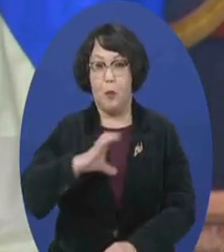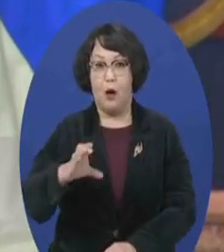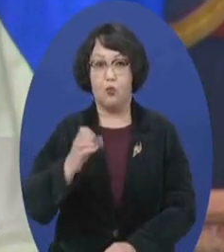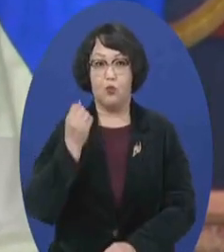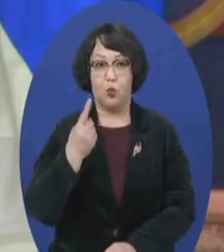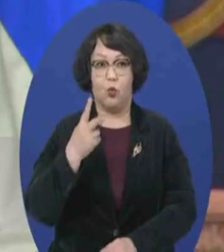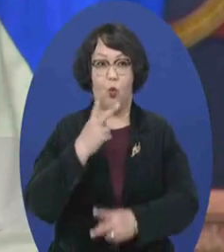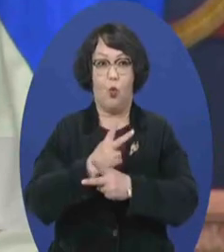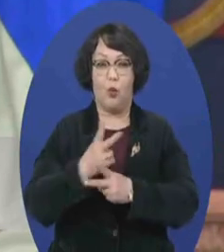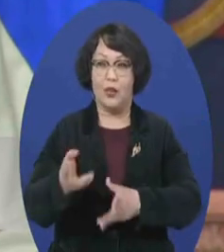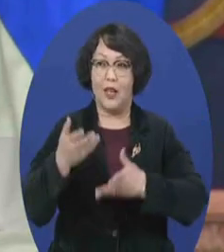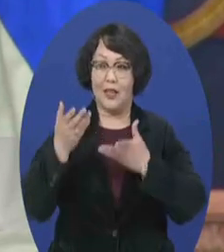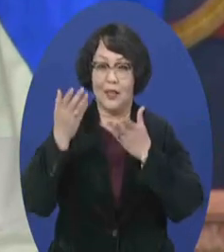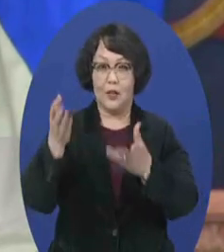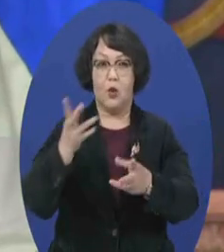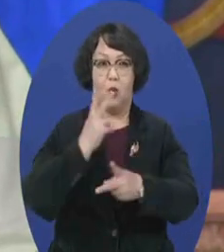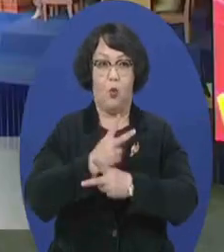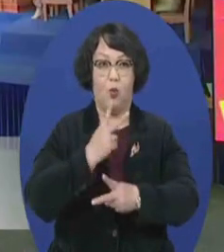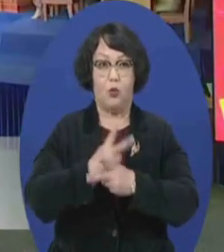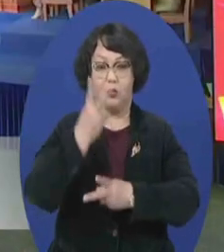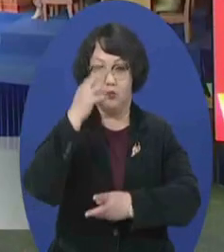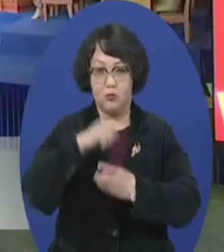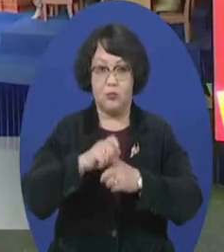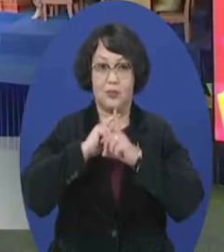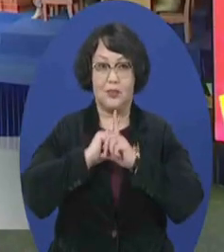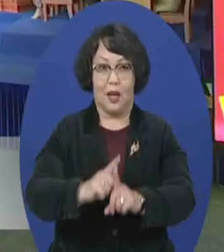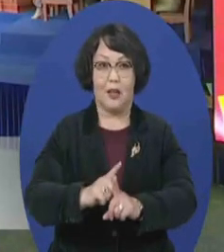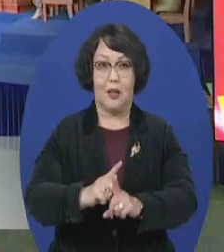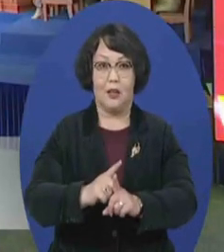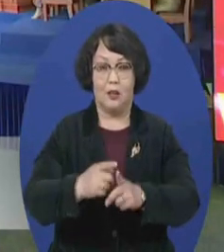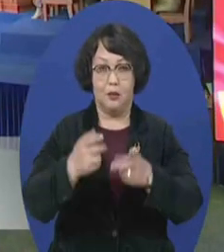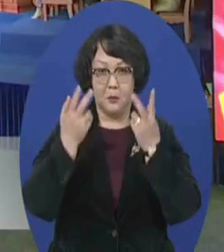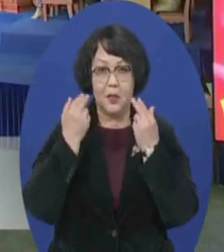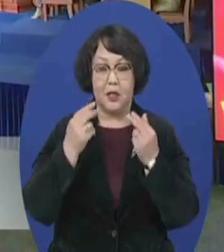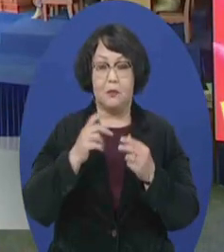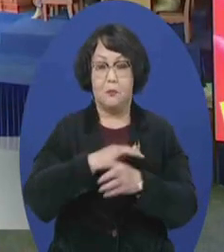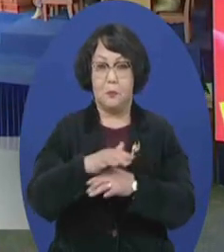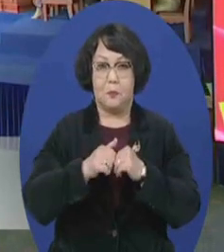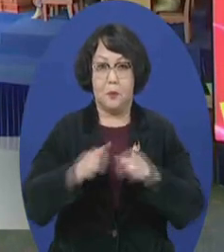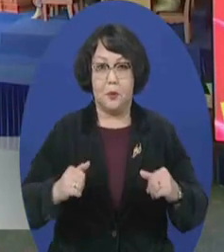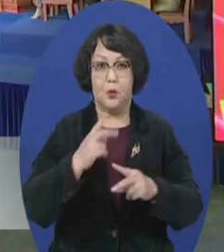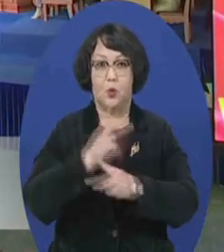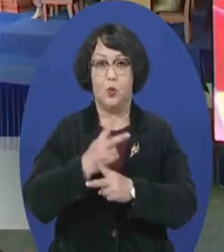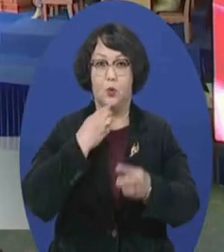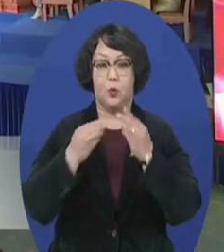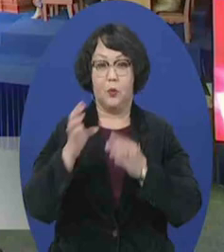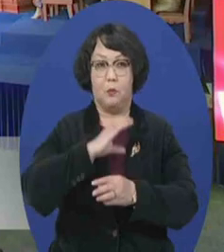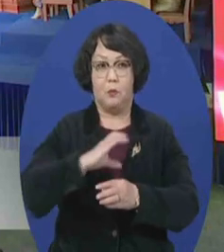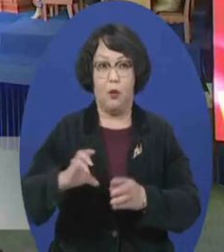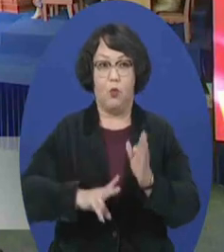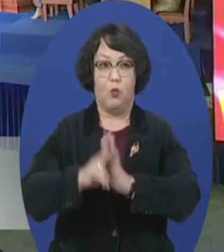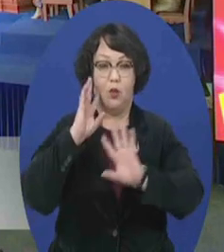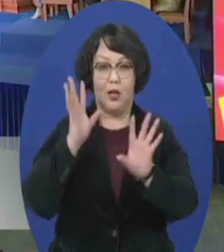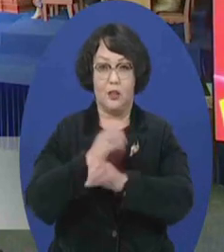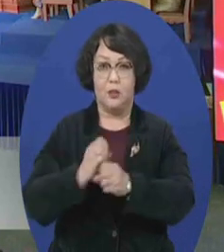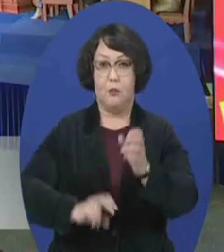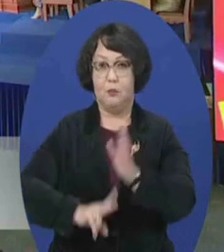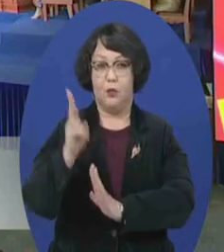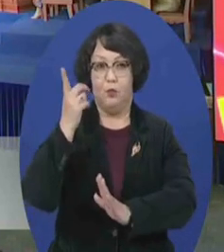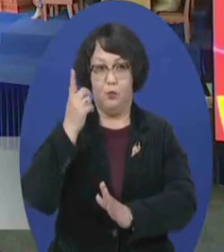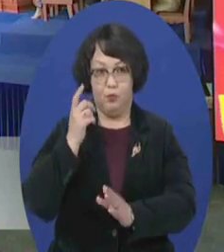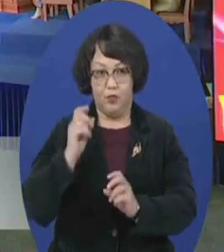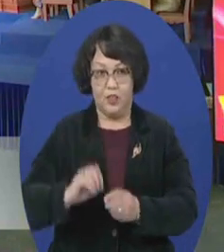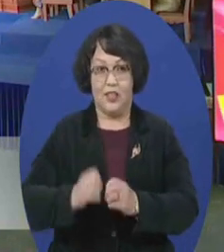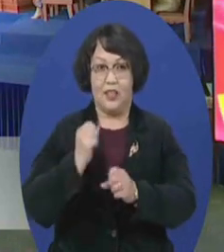нь зөвхөн хууль дээдлдэг, хууль захирагдан ажилладаг хараат бус хууль шүүхийн байгуулгын тогтолцоог бий болгох явдал